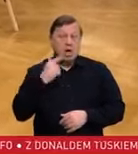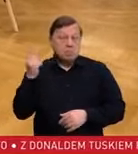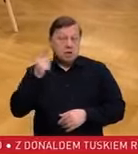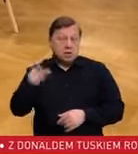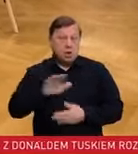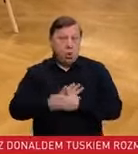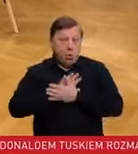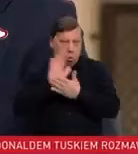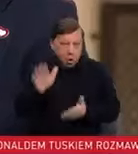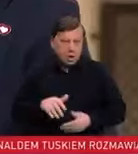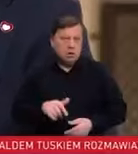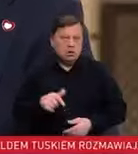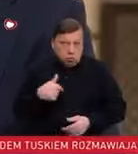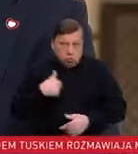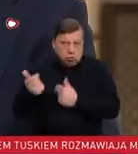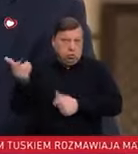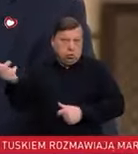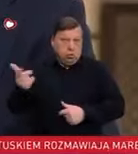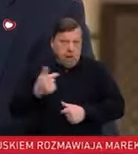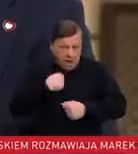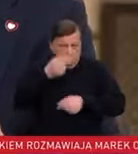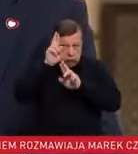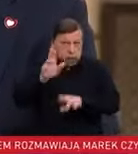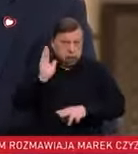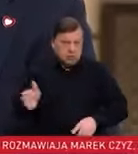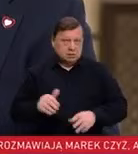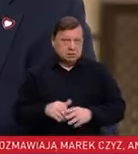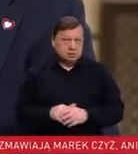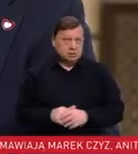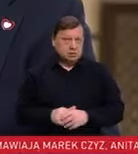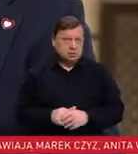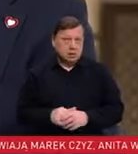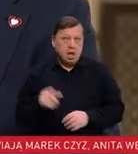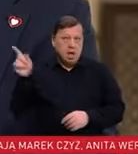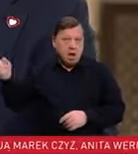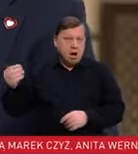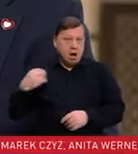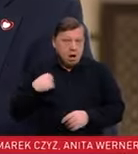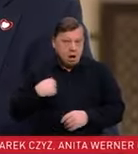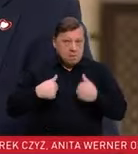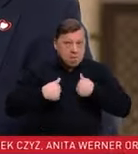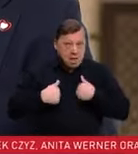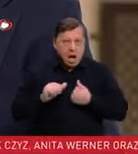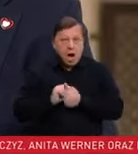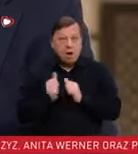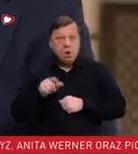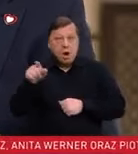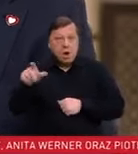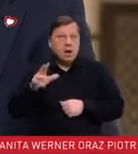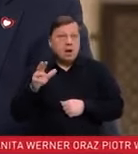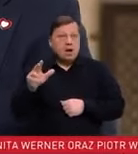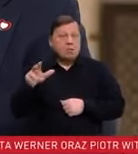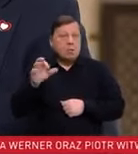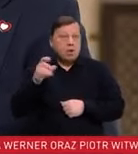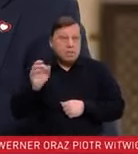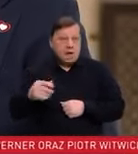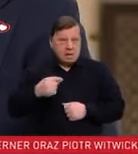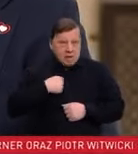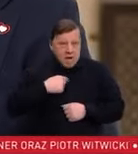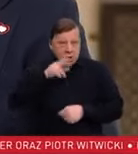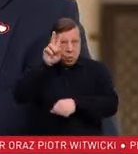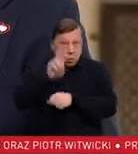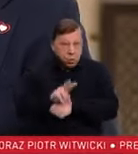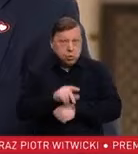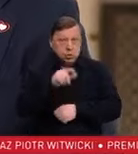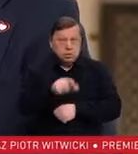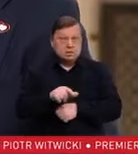będziemy też respektować. Ale niech nie oczekuje ode mnie, czy od pana ministra Bodnara, żebyśmy my uznali, że panowie